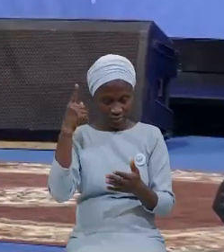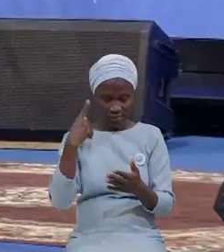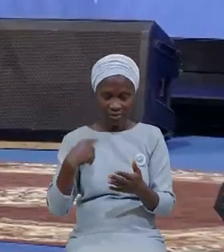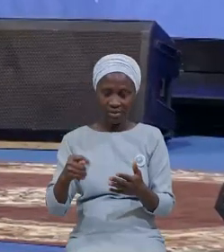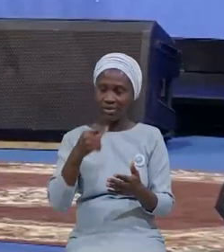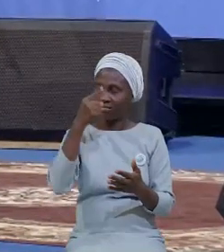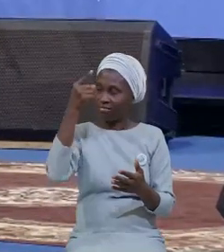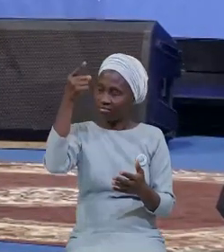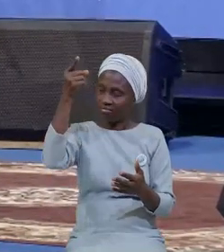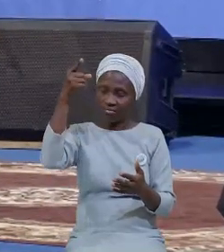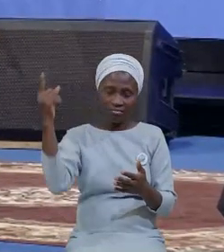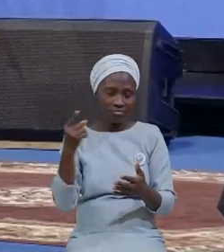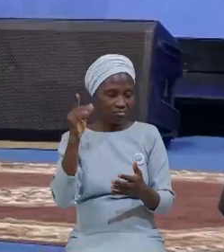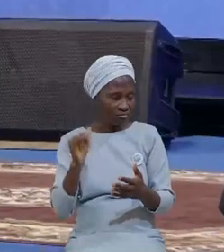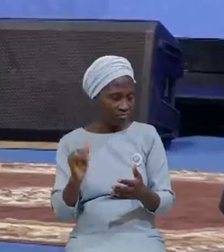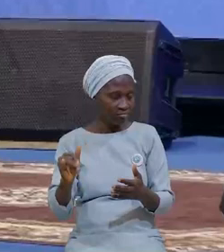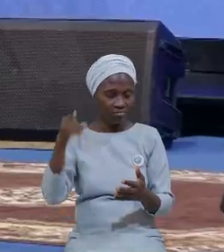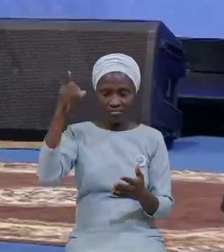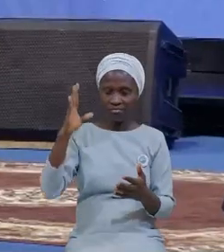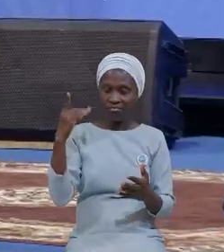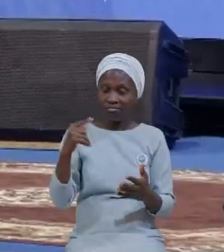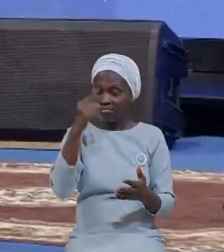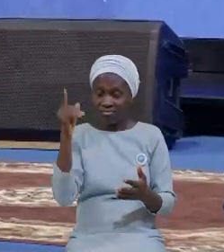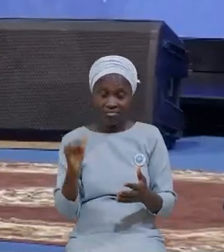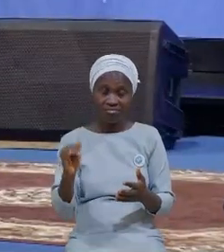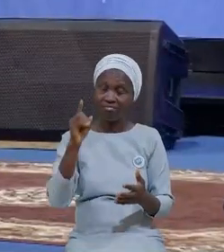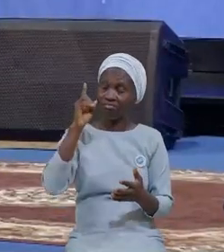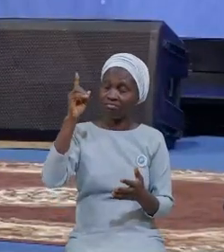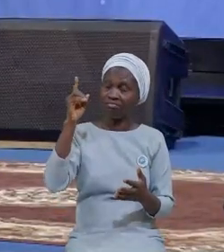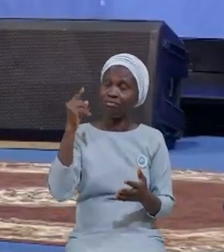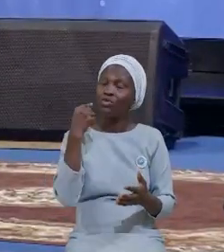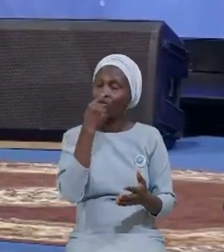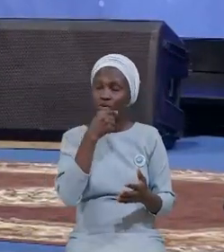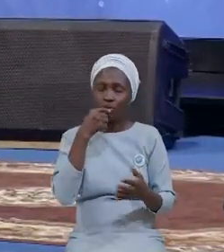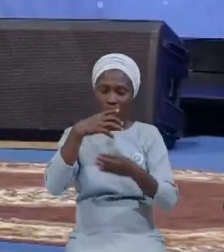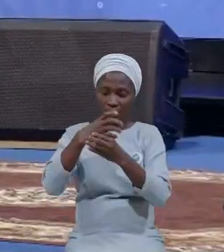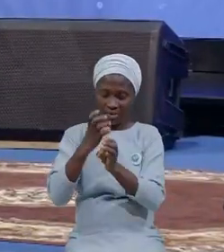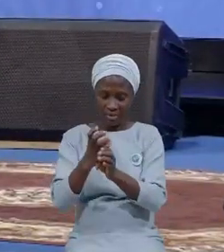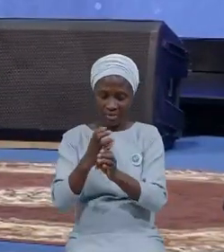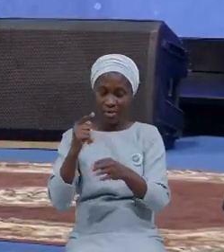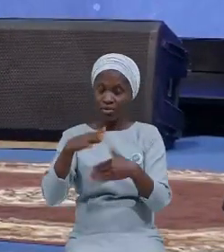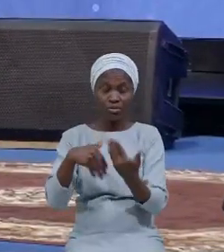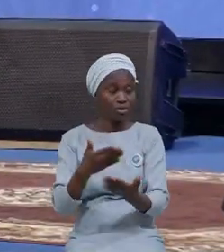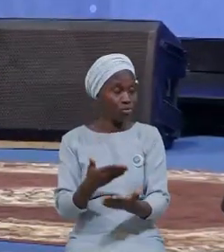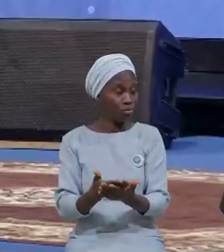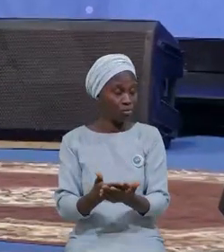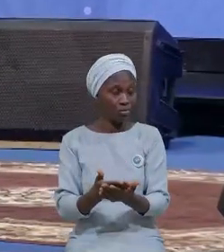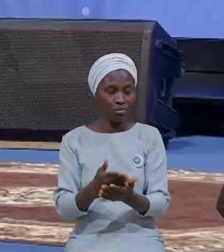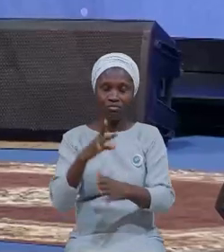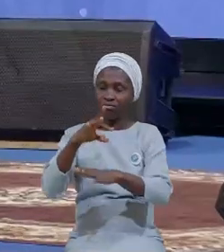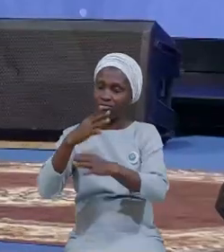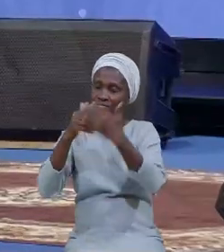l'Ancien des Jours l'éternel celui qui a créé tout l'univers